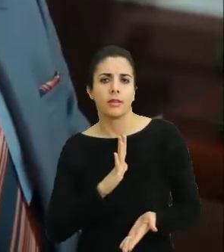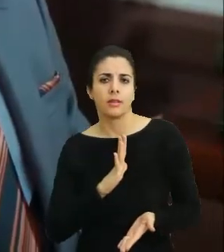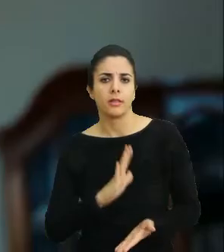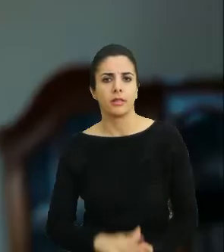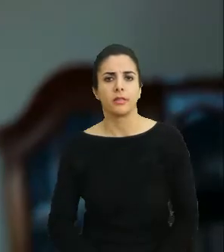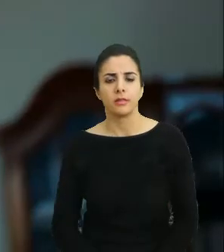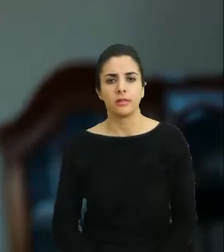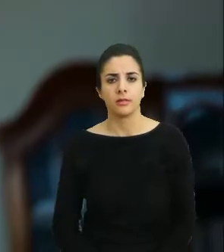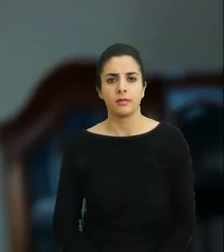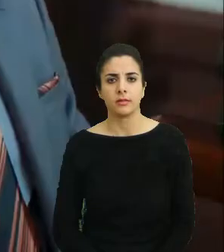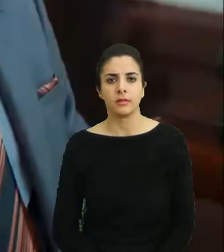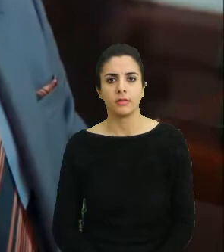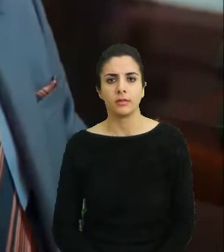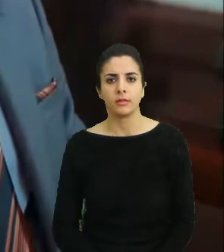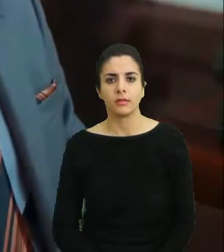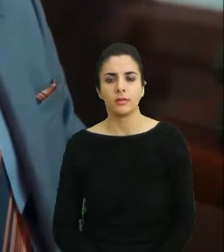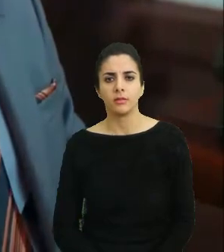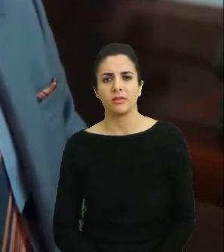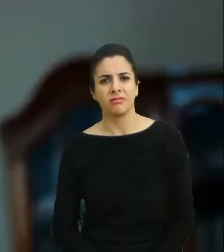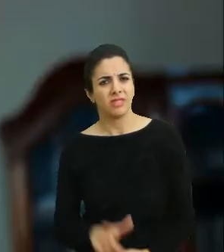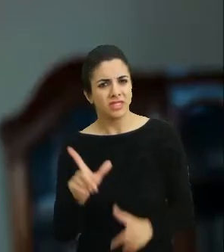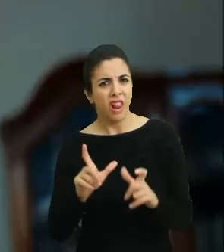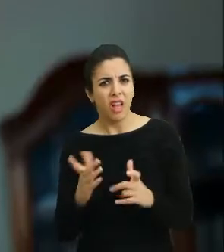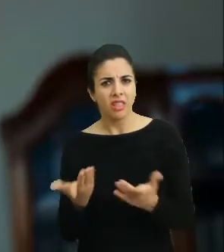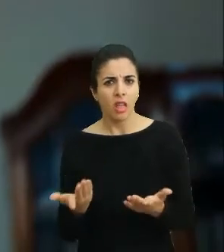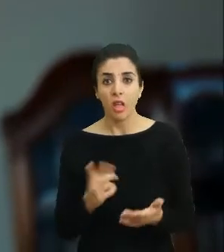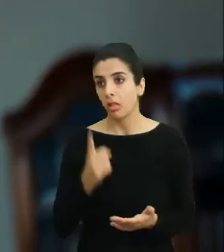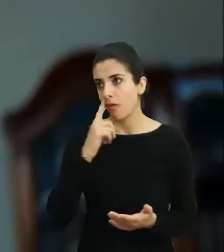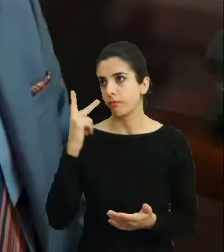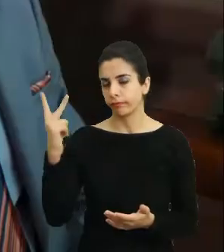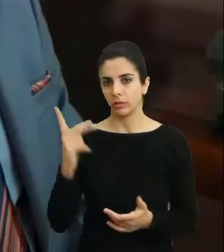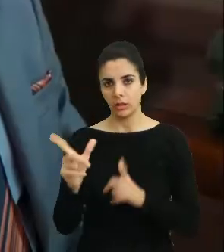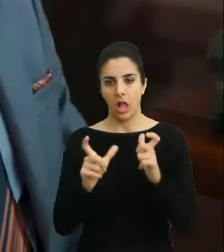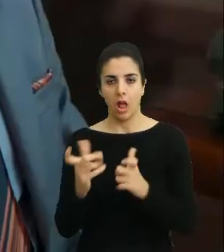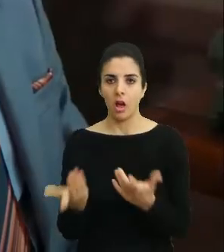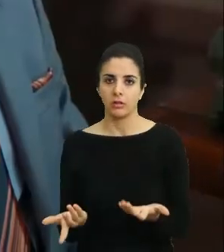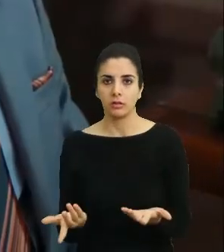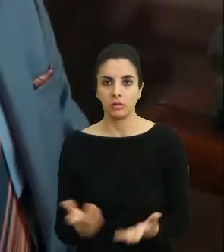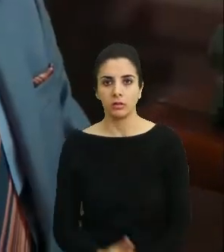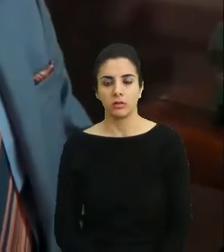Fuat'a baktı. Fuat kararlı kafa sallıyor. Hangi silahlar? Devlete ait silahlar.